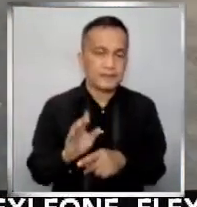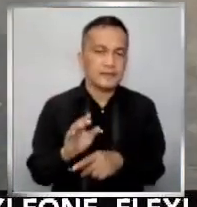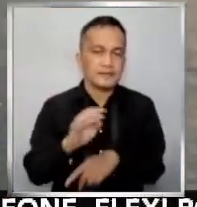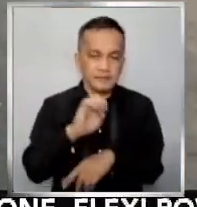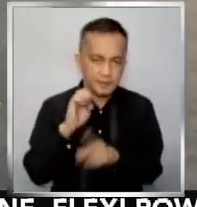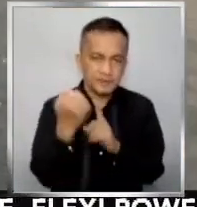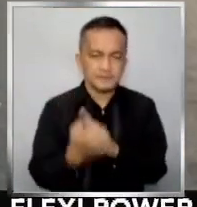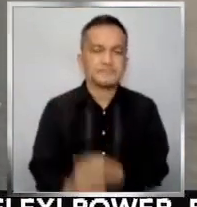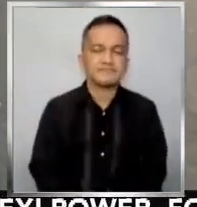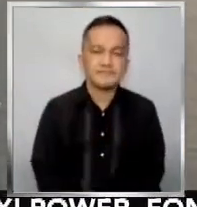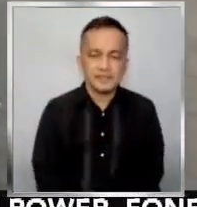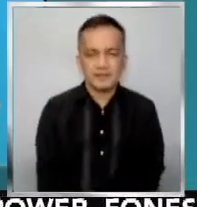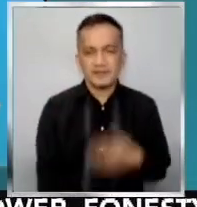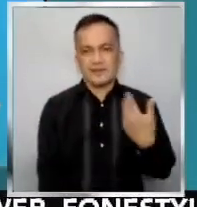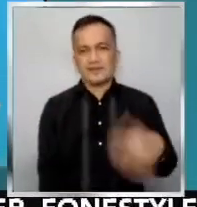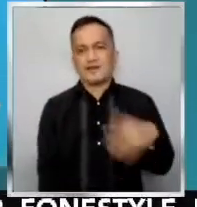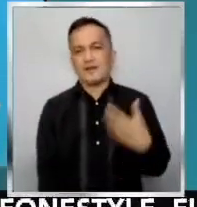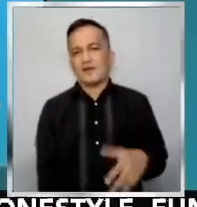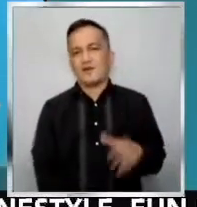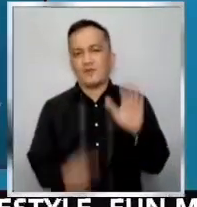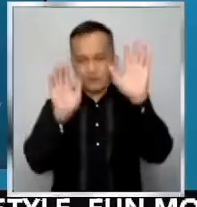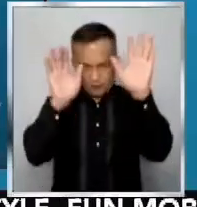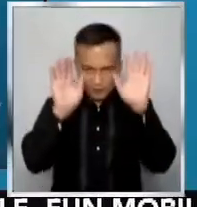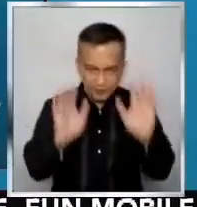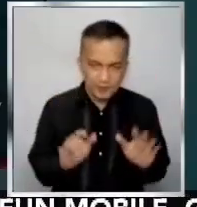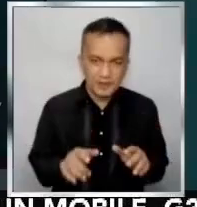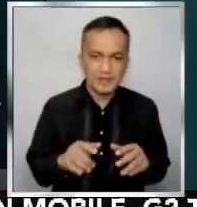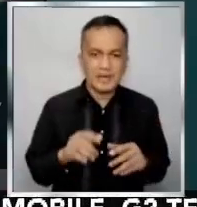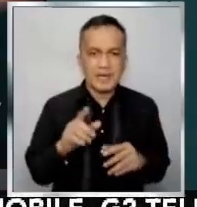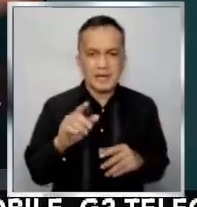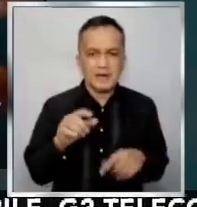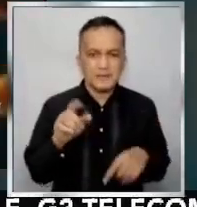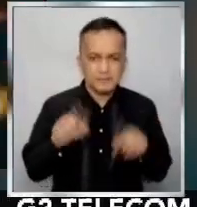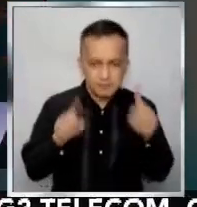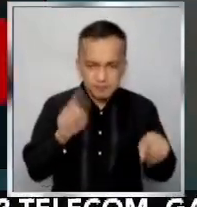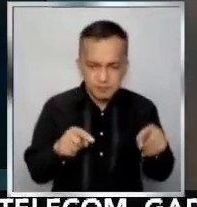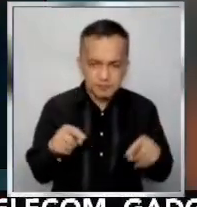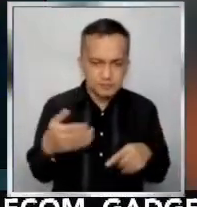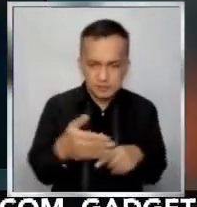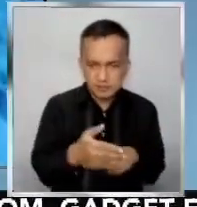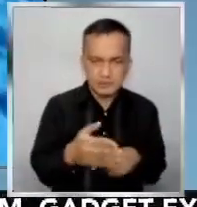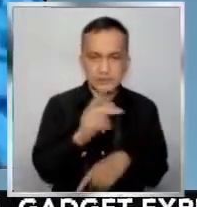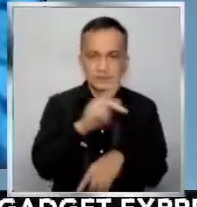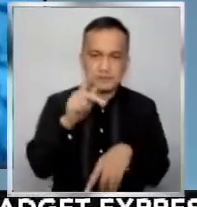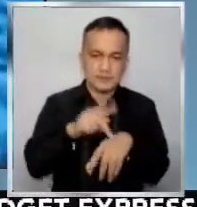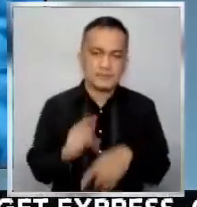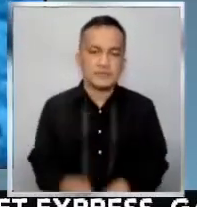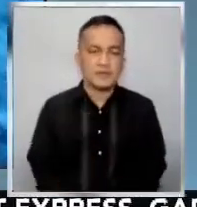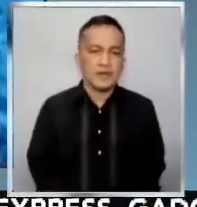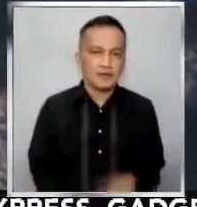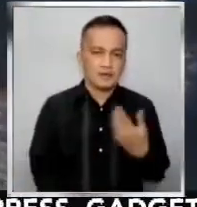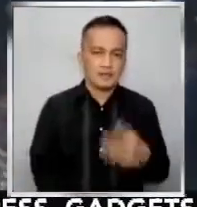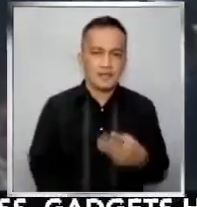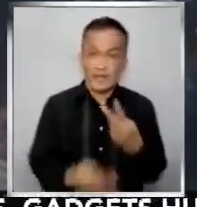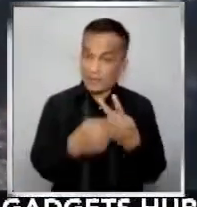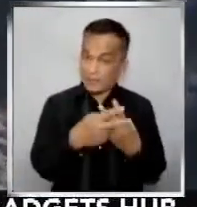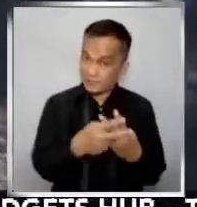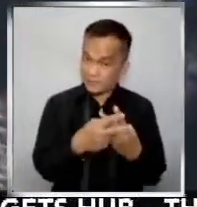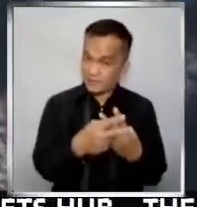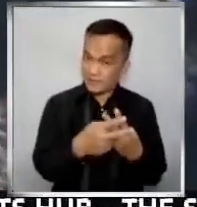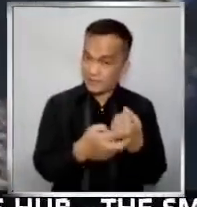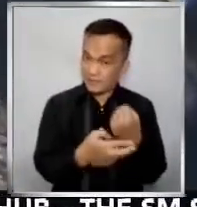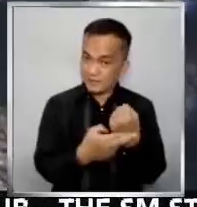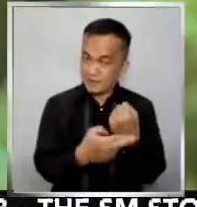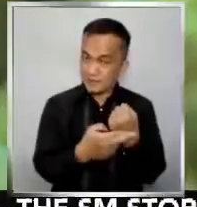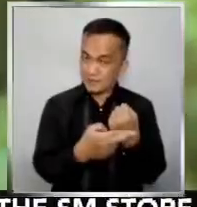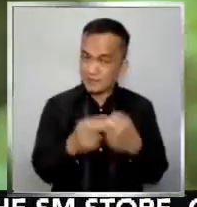Talaga namang kamangha-mangha ang marine biodiversity ng bansa. Kaya hashtag deserve ng Pilipinas